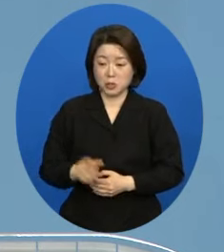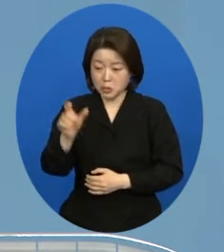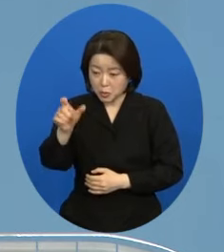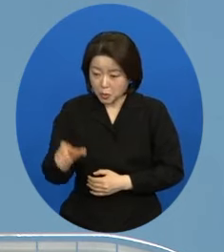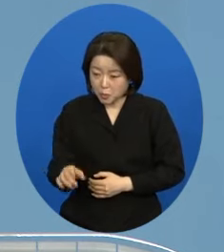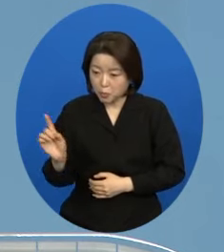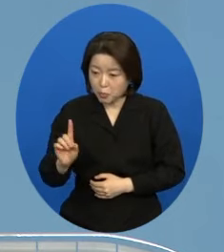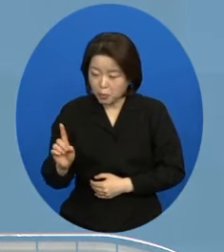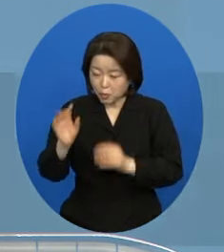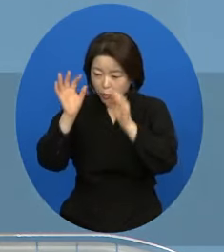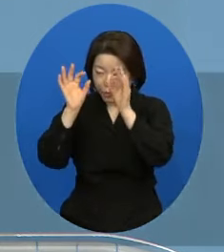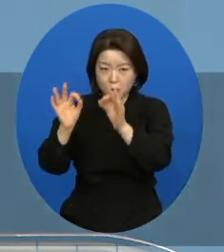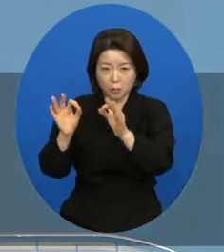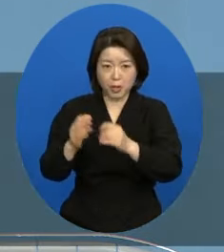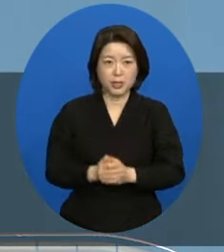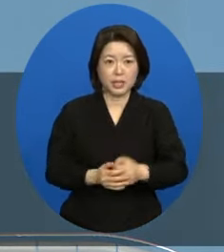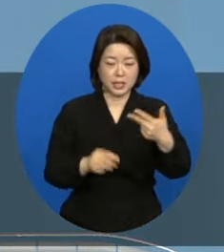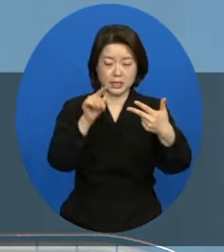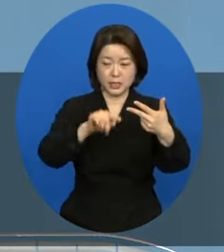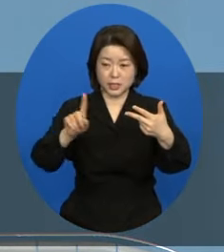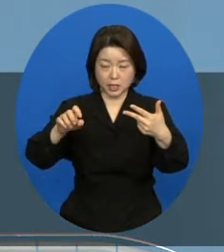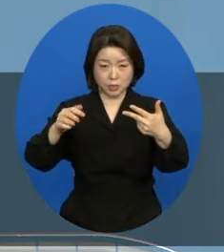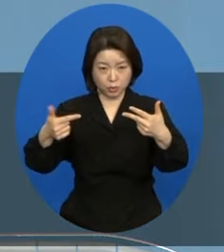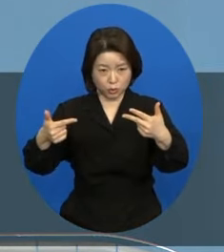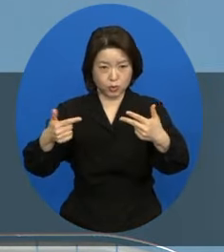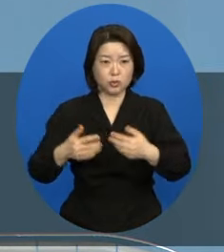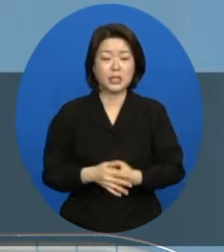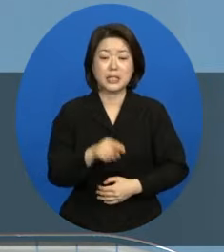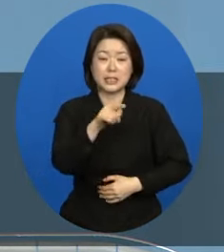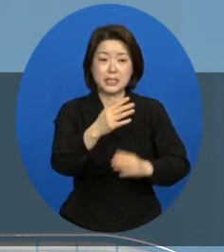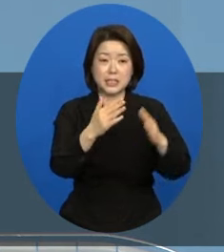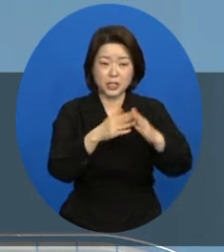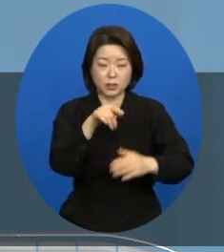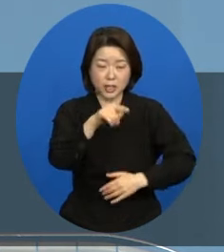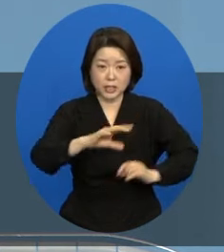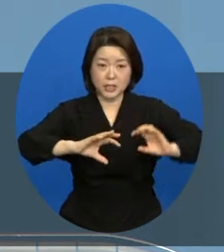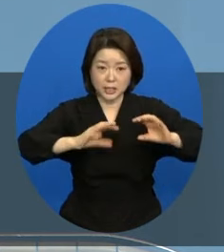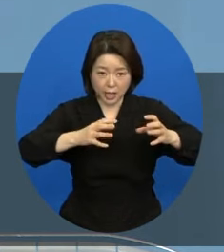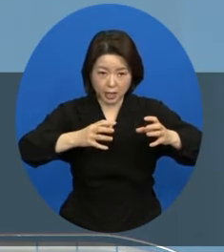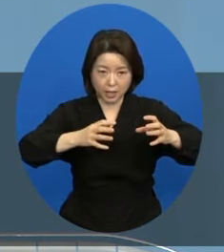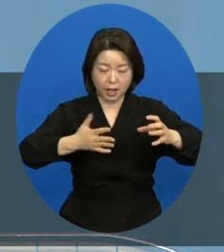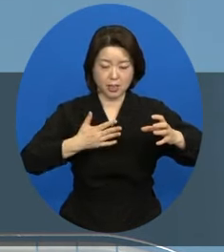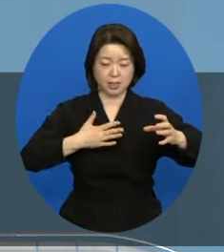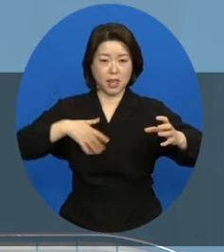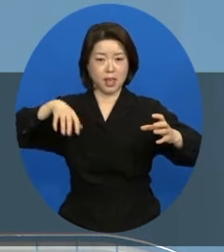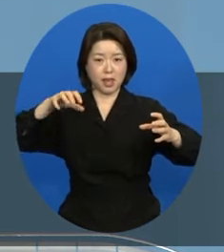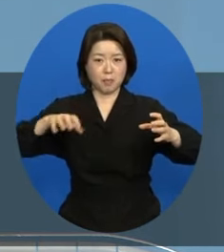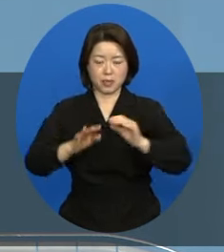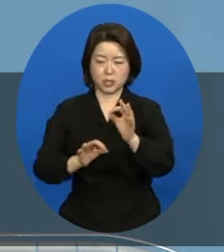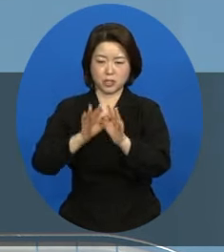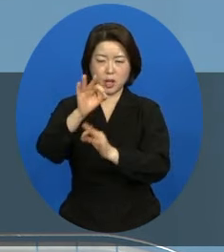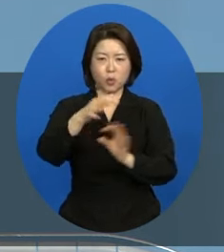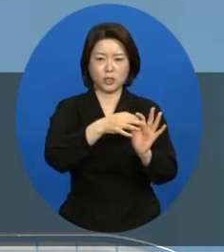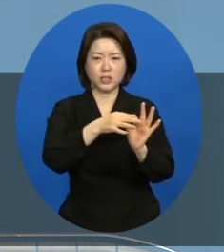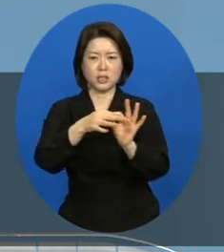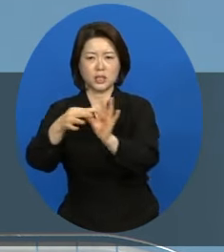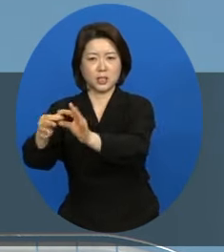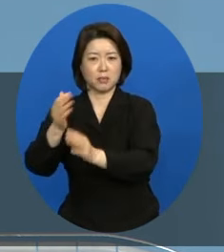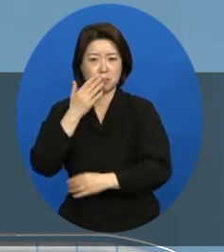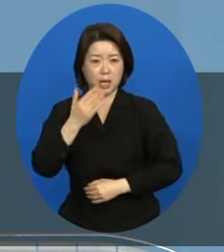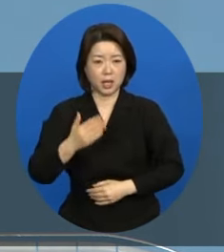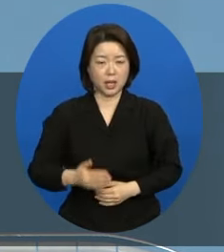약속을 하셨어요 7장 16절에 내 집과 내 나라가 내 앞에서 영원히 이어갈